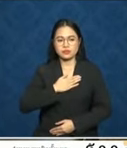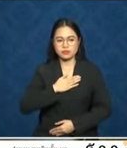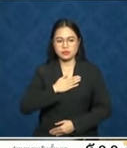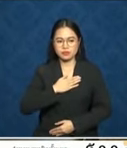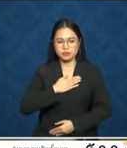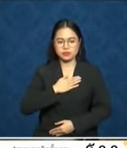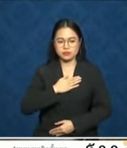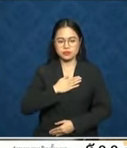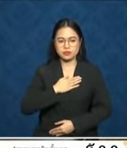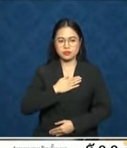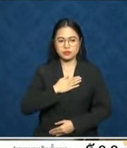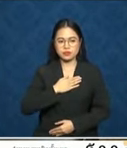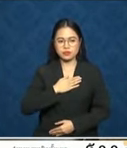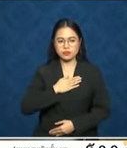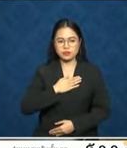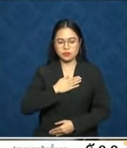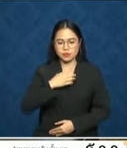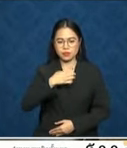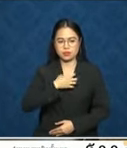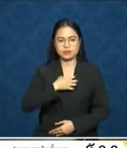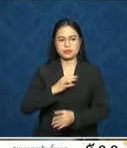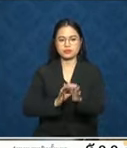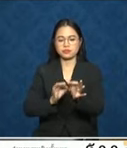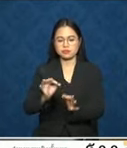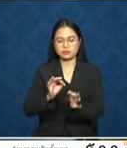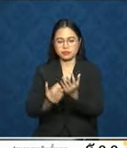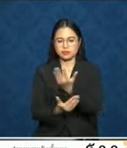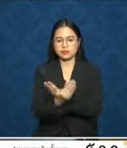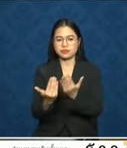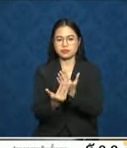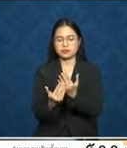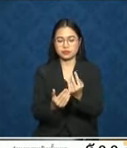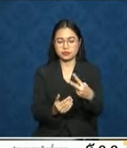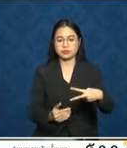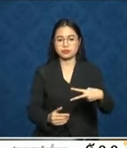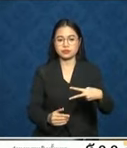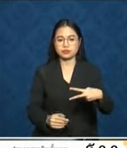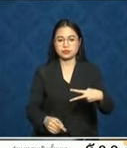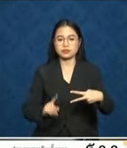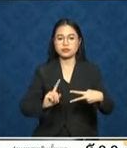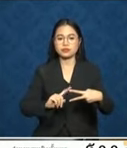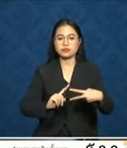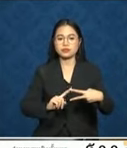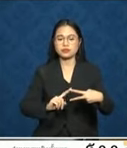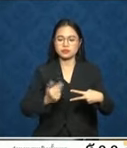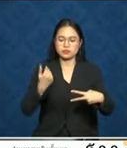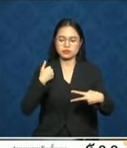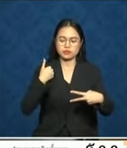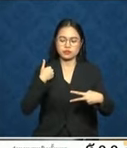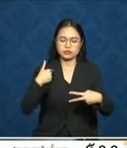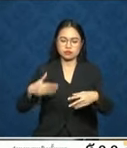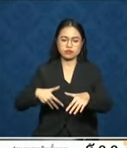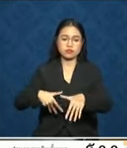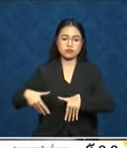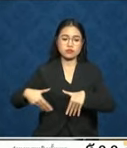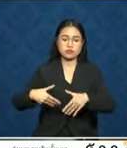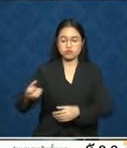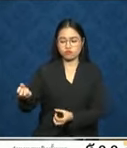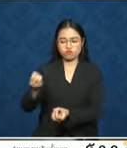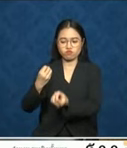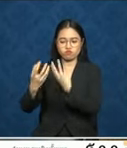ใหม่ผมมีเรื่องปรึกษาหารือท่านประธาน2เรื่องครับผมได้รับการร้องเรียนจากพี่น้องประชาชน